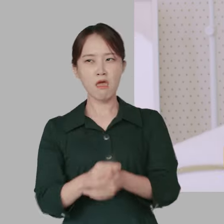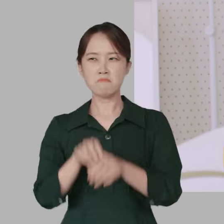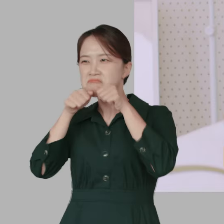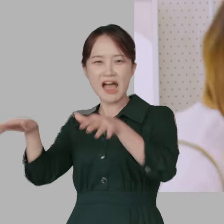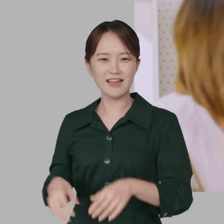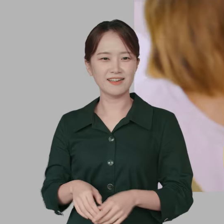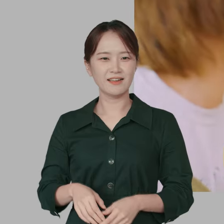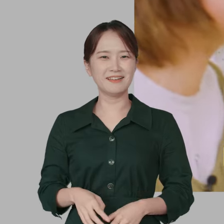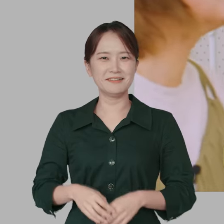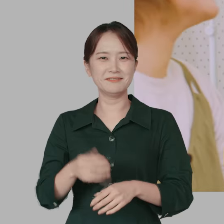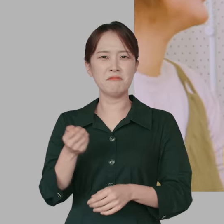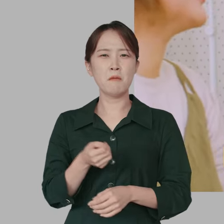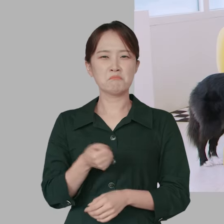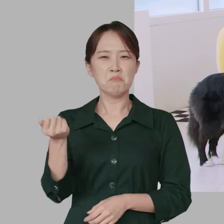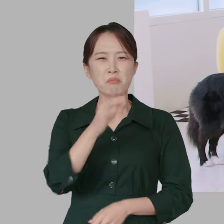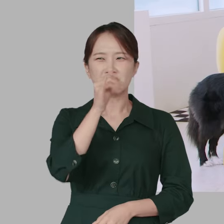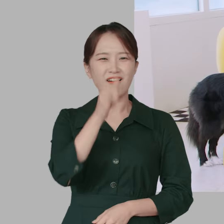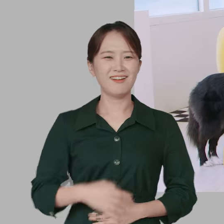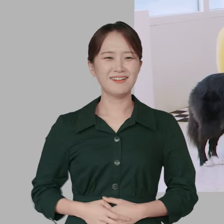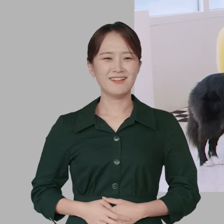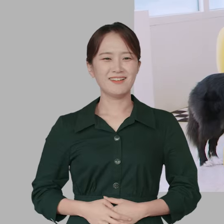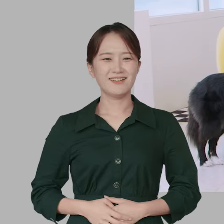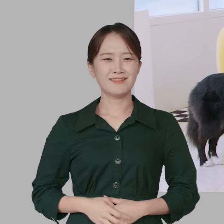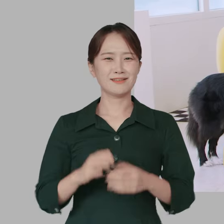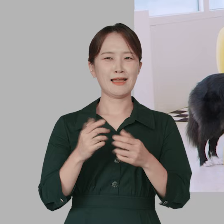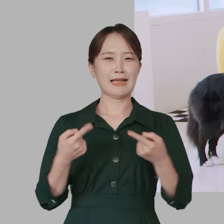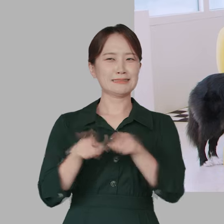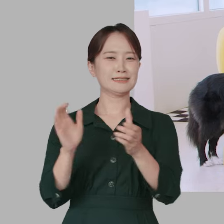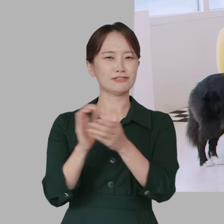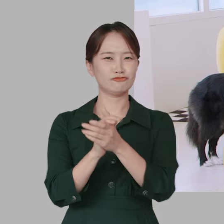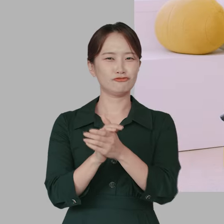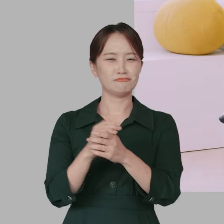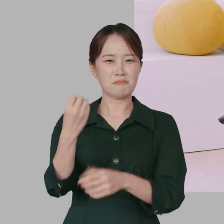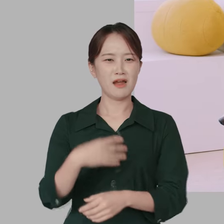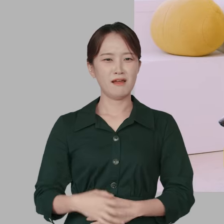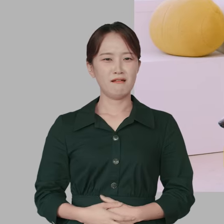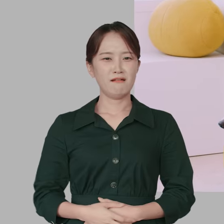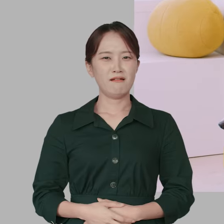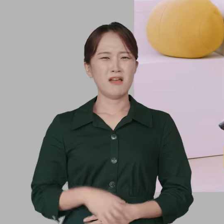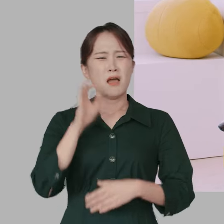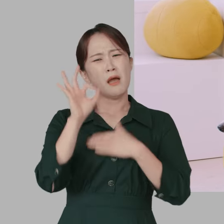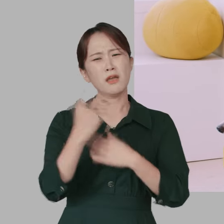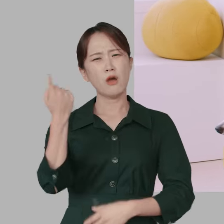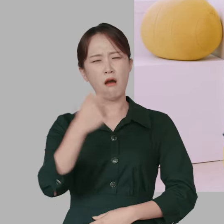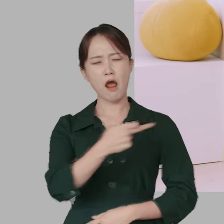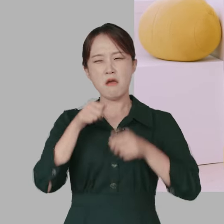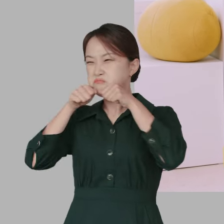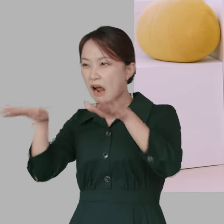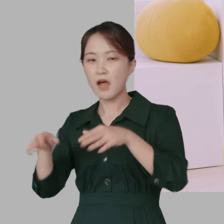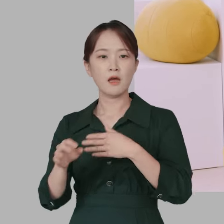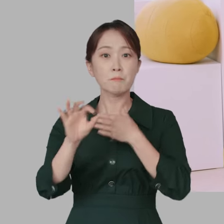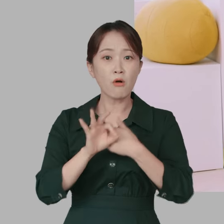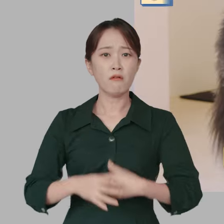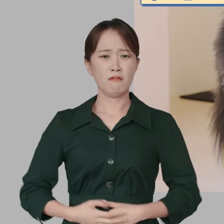하시는 분들이 그래서 이제 같이 가던 친구가 이제 그 분들한테 그렇게 만약에 뒤에서 큰 소리로